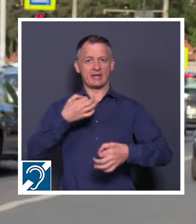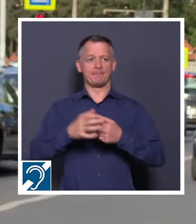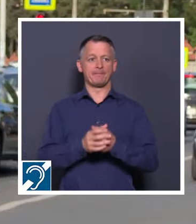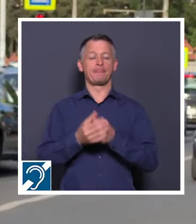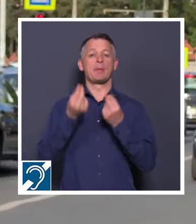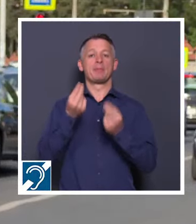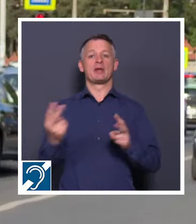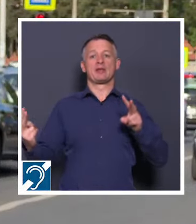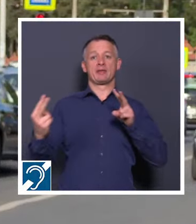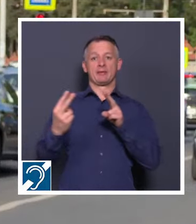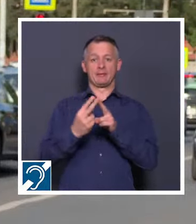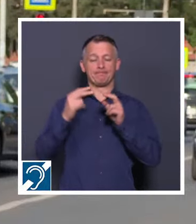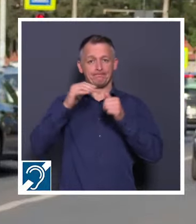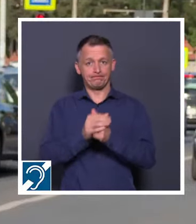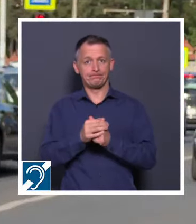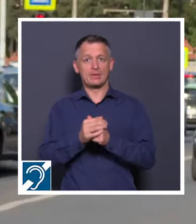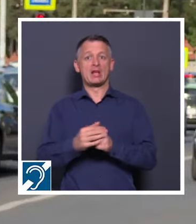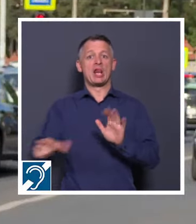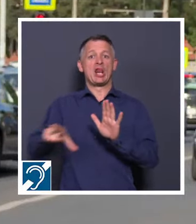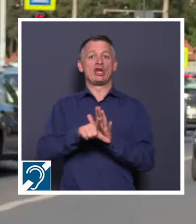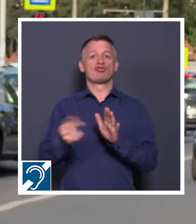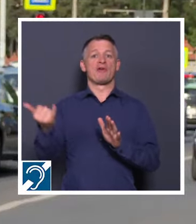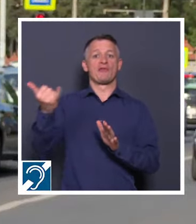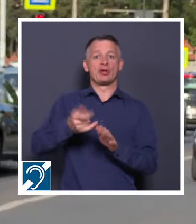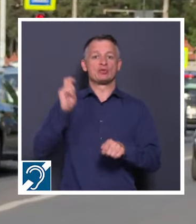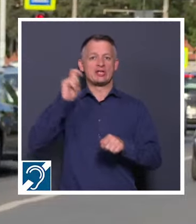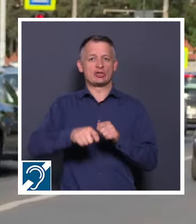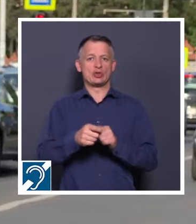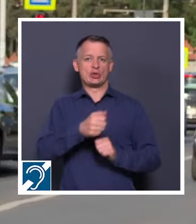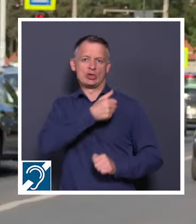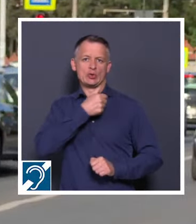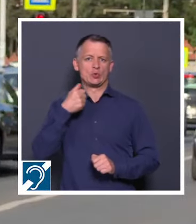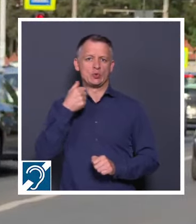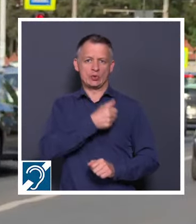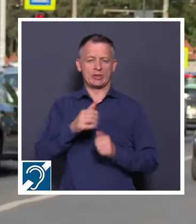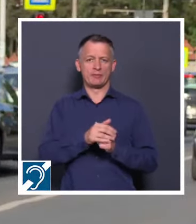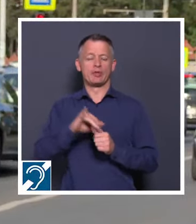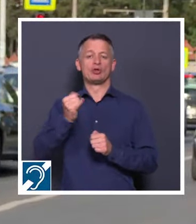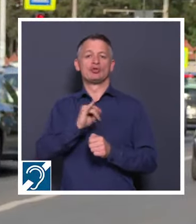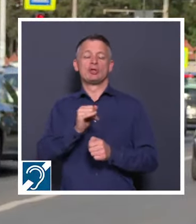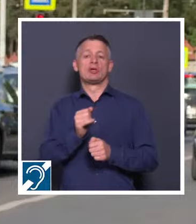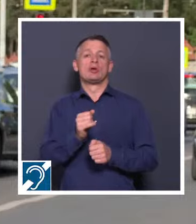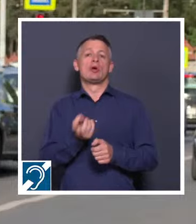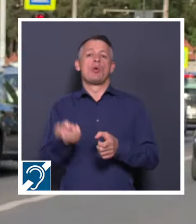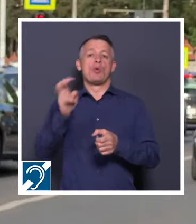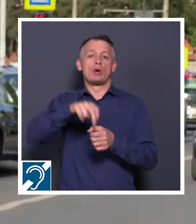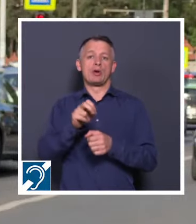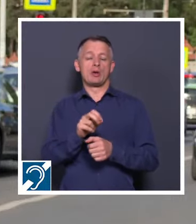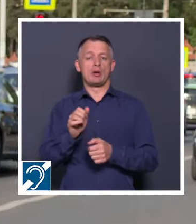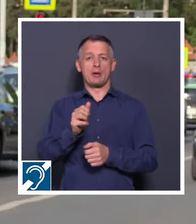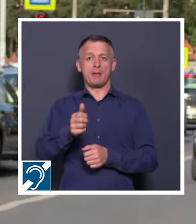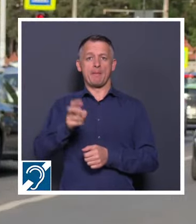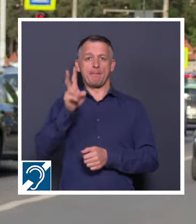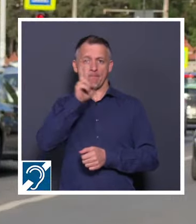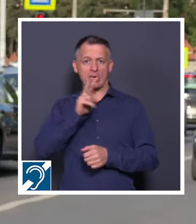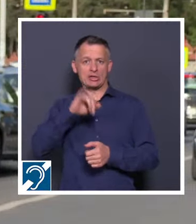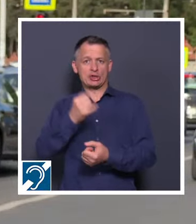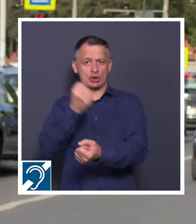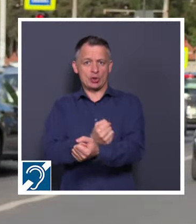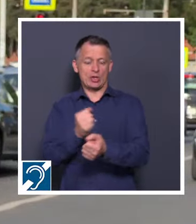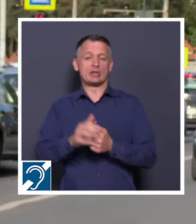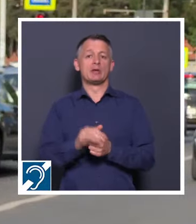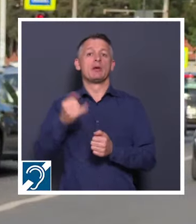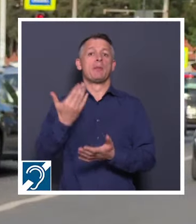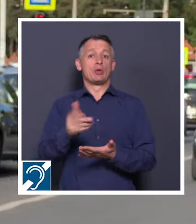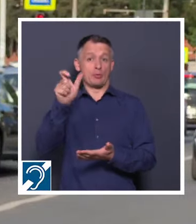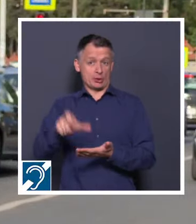Bine v-am găsit. Legea vine cu sancțiuni noi și dure pentru cei care consumă droguri și se urcă la volan. În cazul șoferilor prinși drogați, judecătorul poate dispune